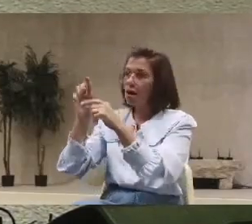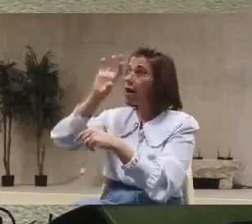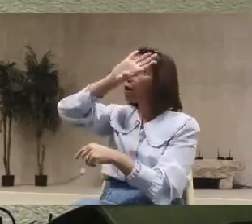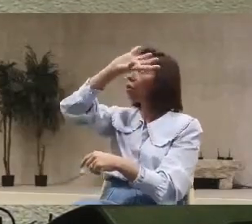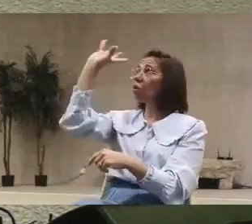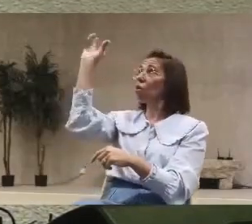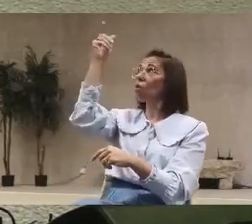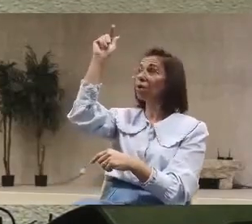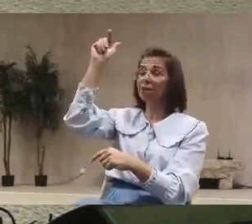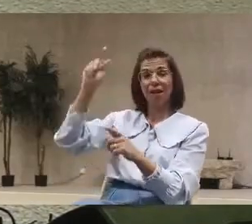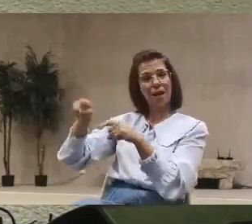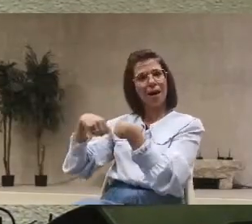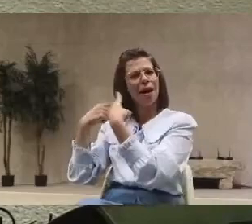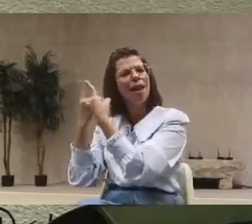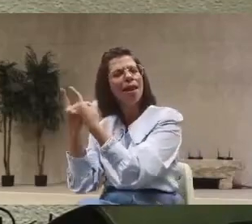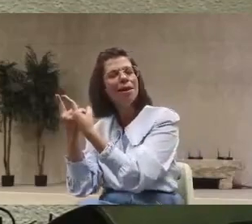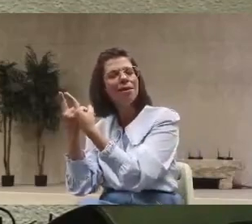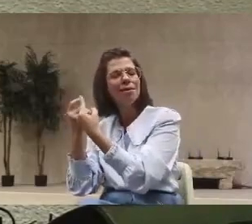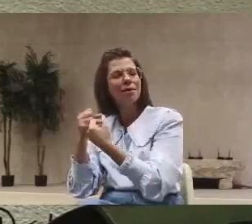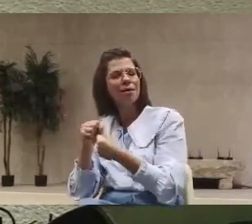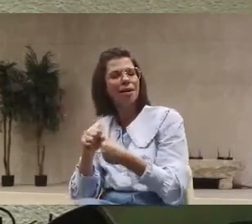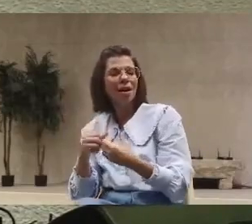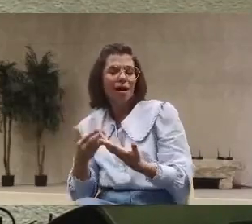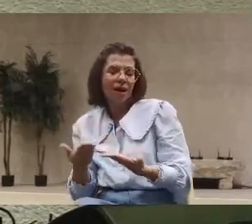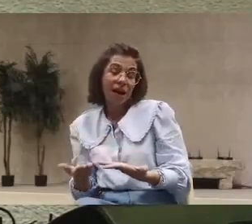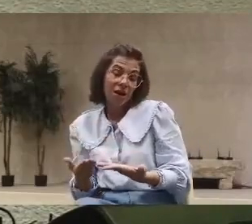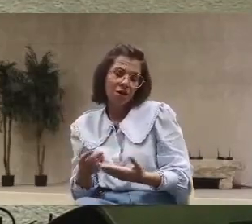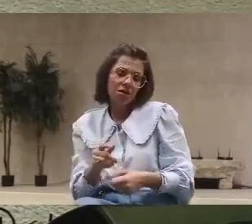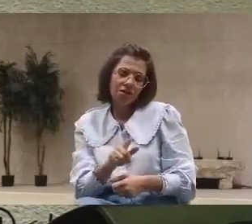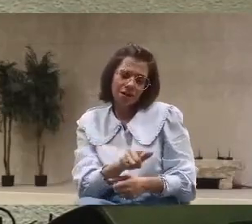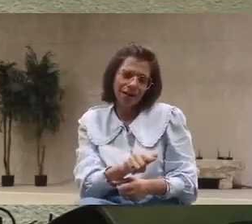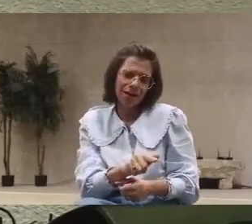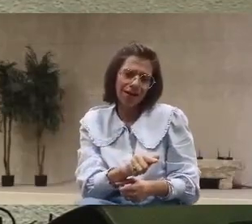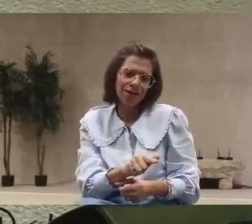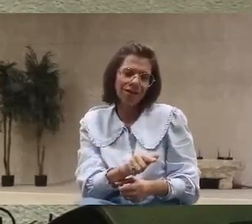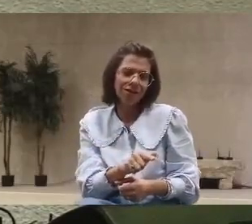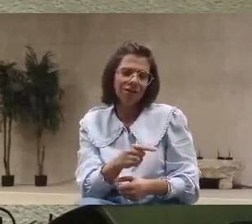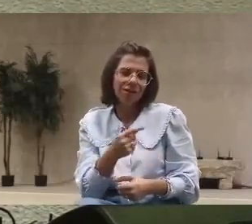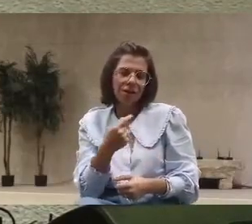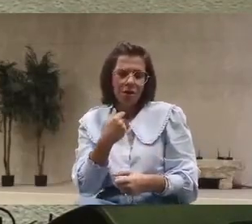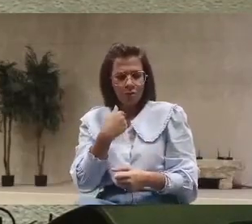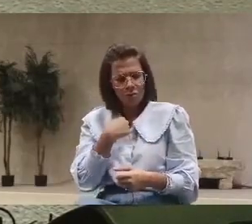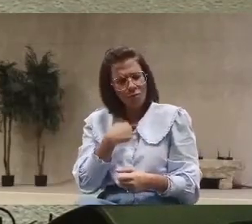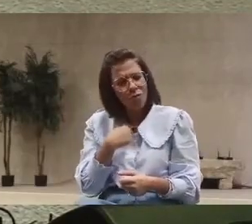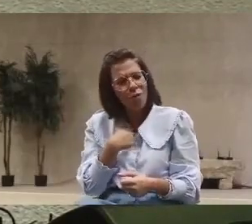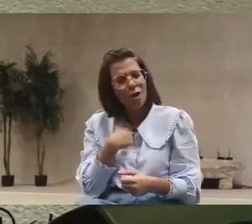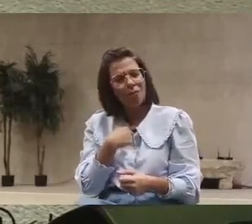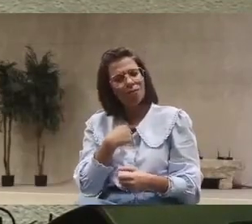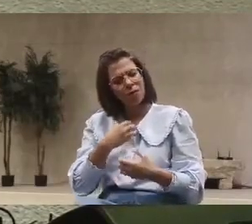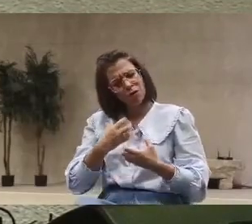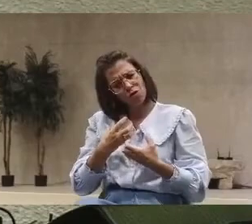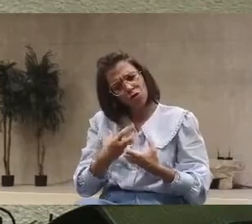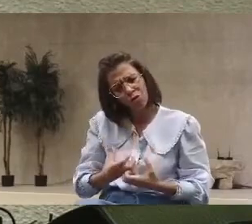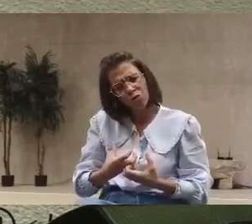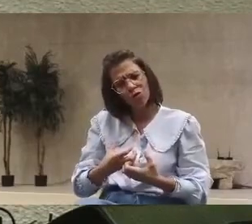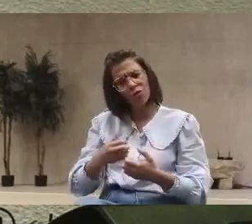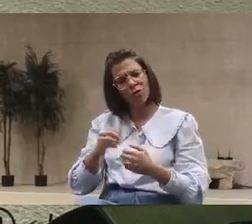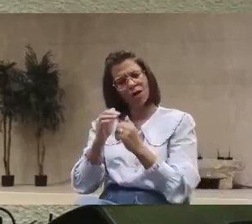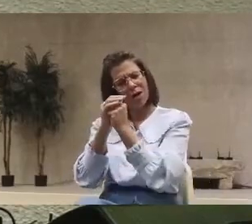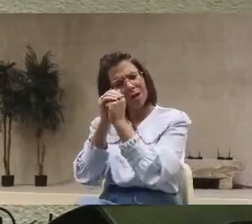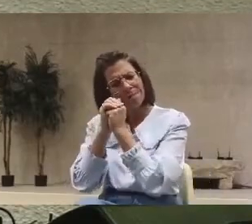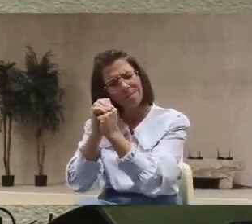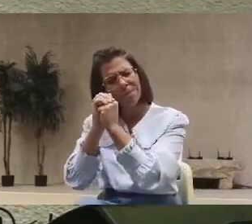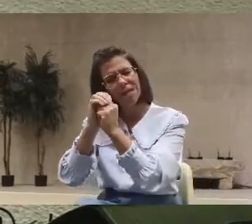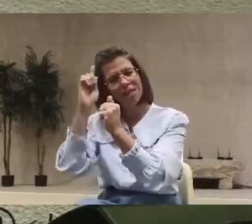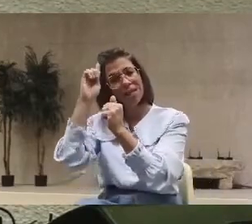je vais prier pour ton âme et les yeux bandés elle s'est mis à prier Seigneur etc elle a